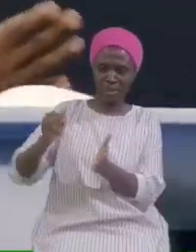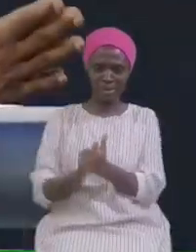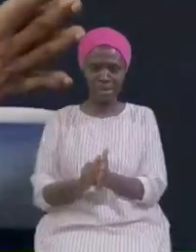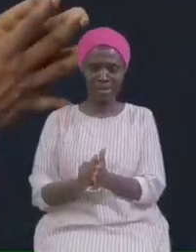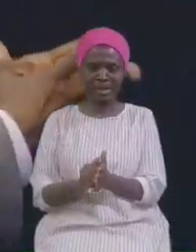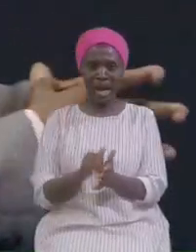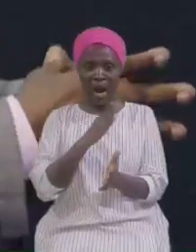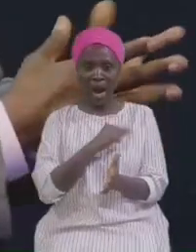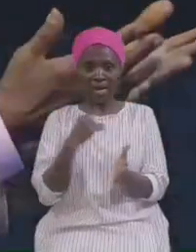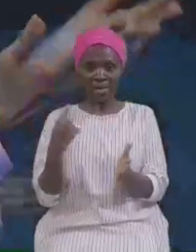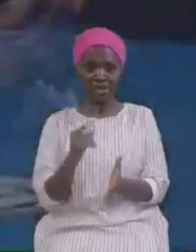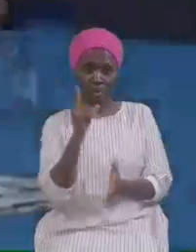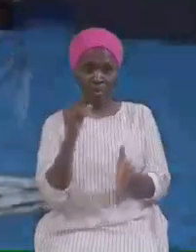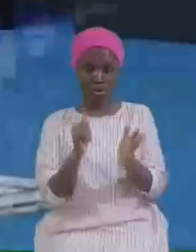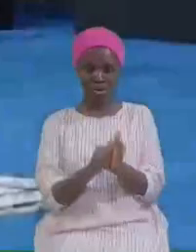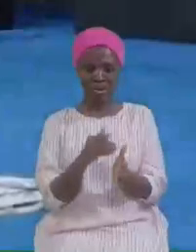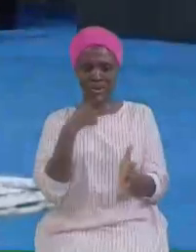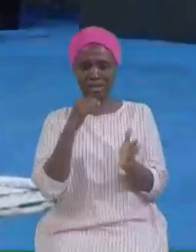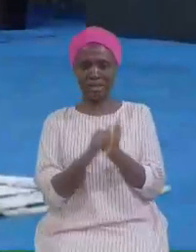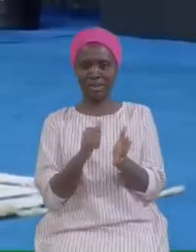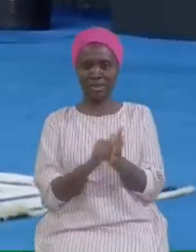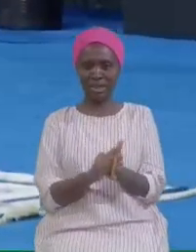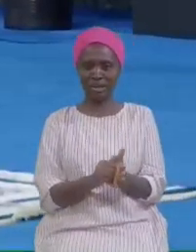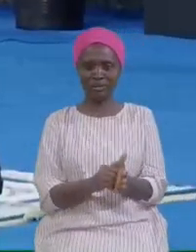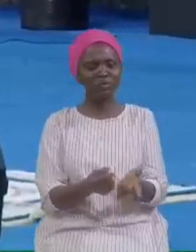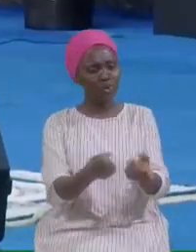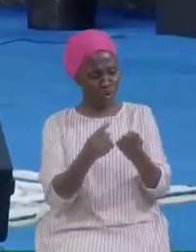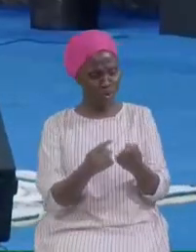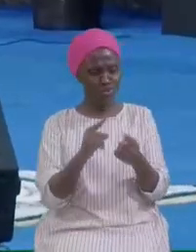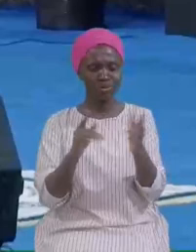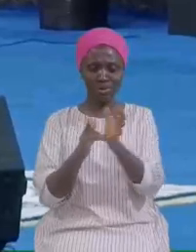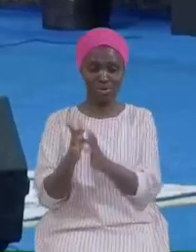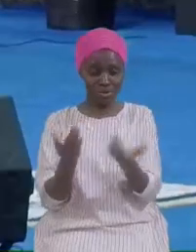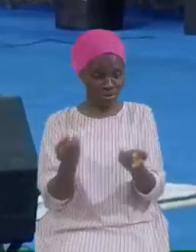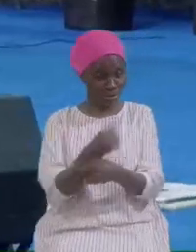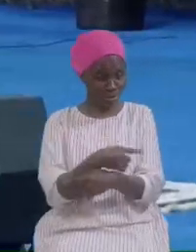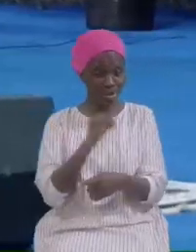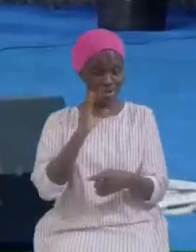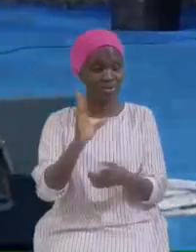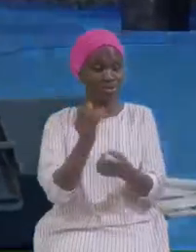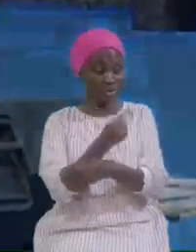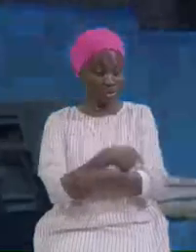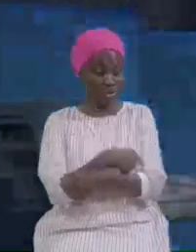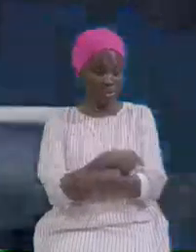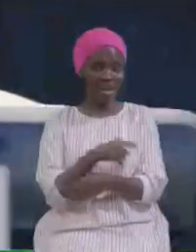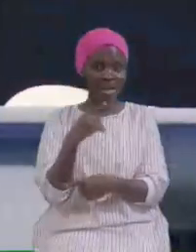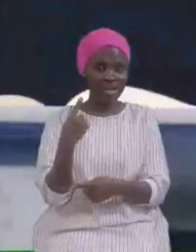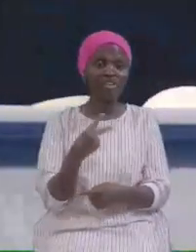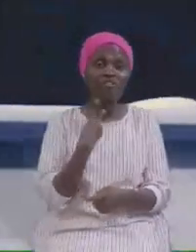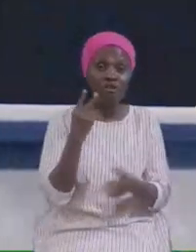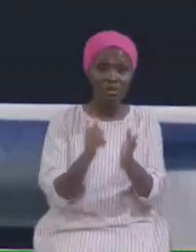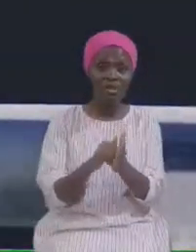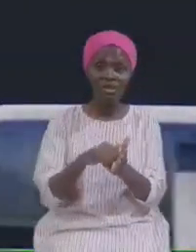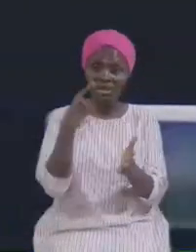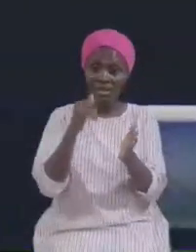voix. La voix qui dit, viens à Jésus. Ça, voici le jour. La voix qui dit, prosterne-toi devant